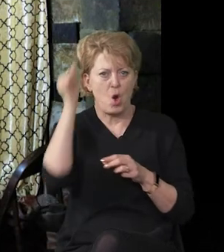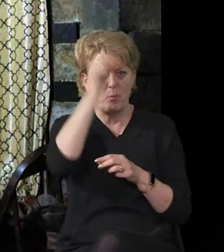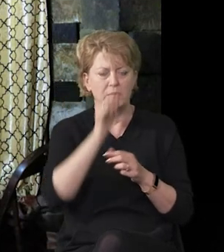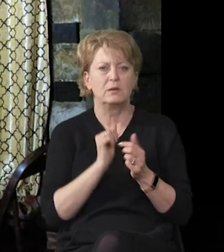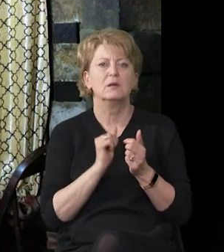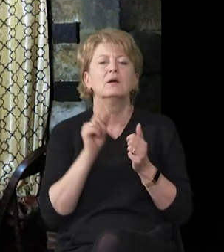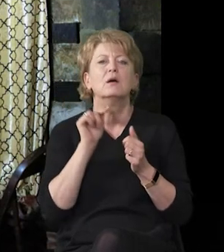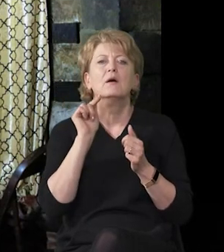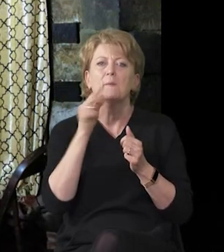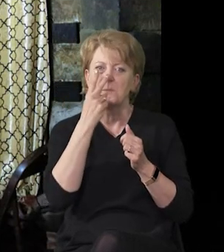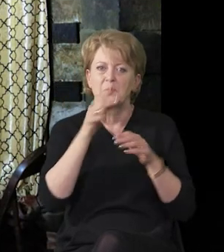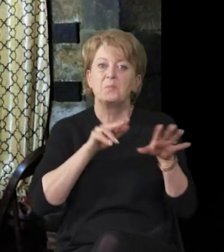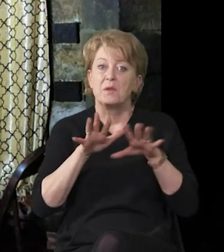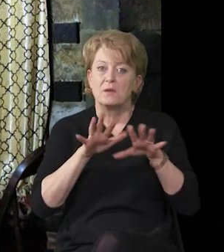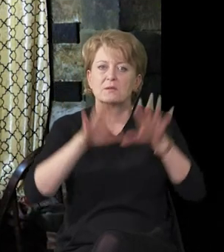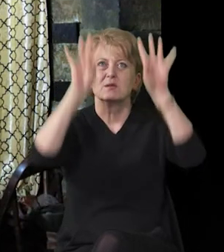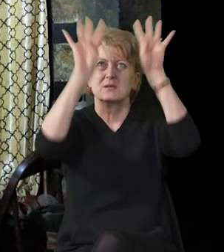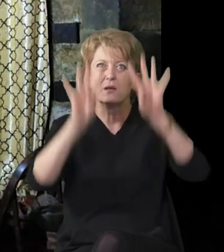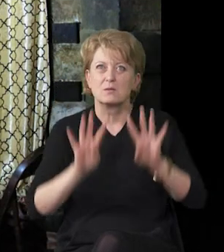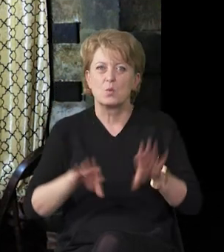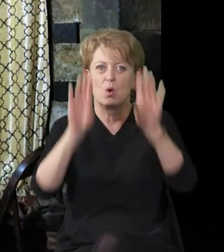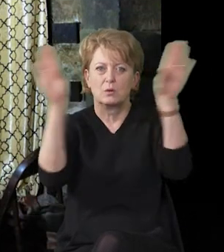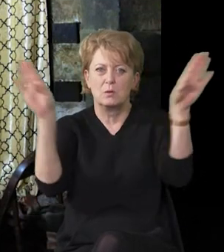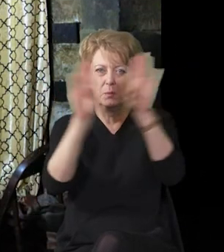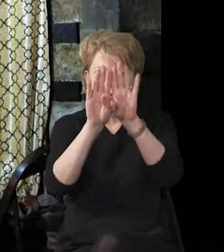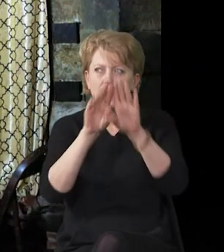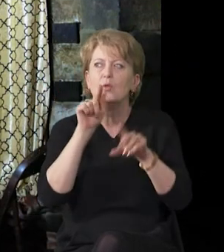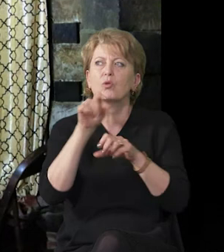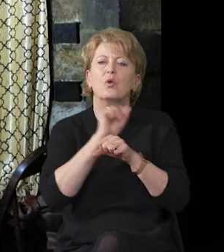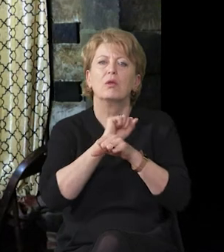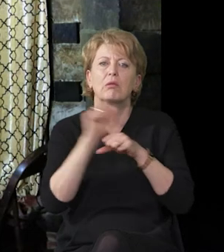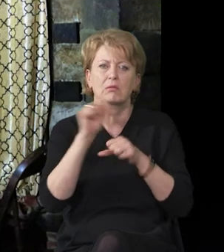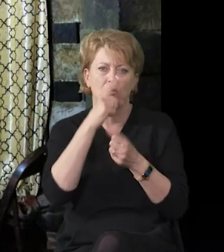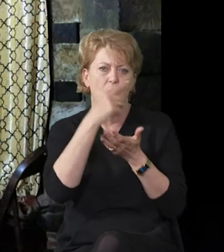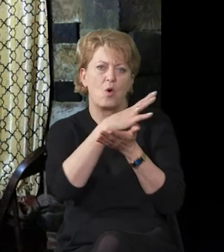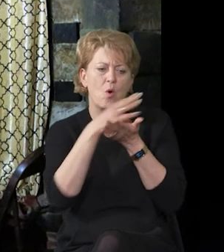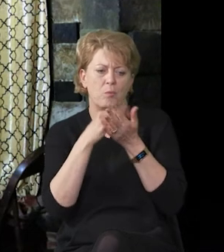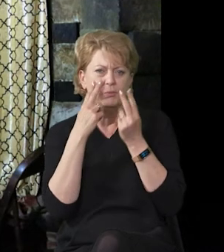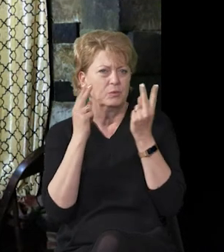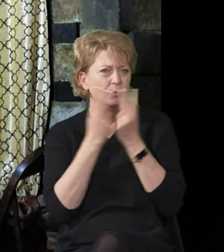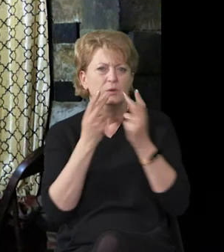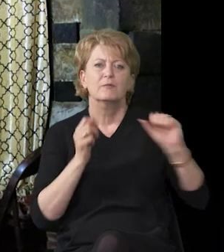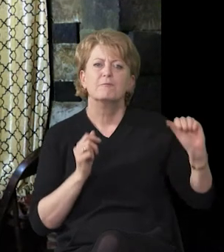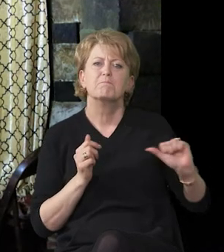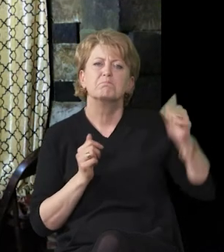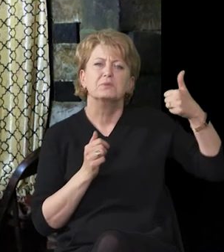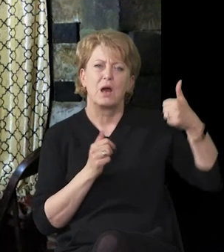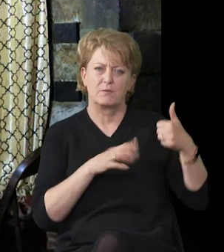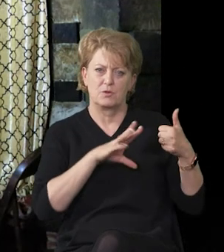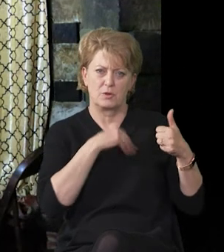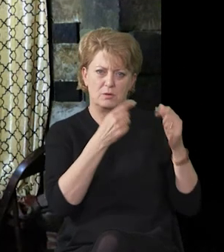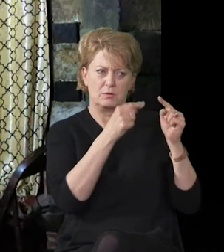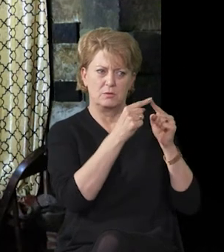zasłonięte zasłoną, to jest w zasadzie kopia tego, co znajdowała się w pierwszej świątyni jerozolimskiej, wybudowanej przez króla